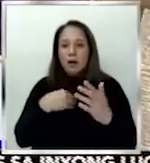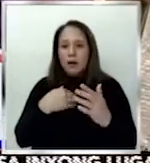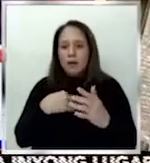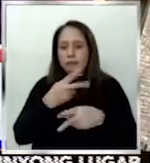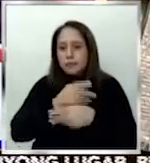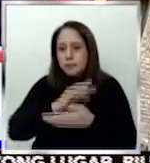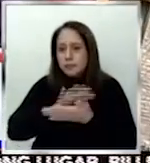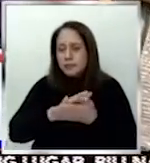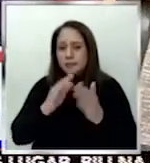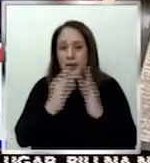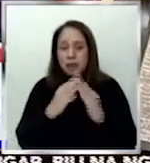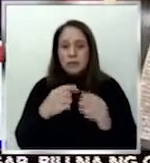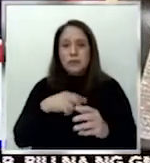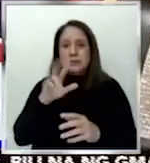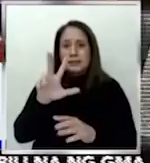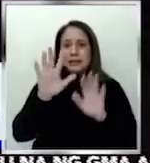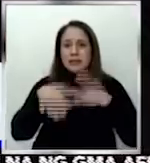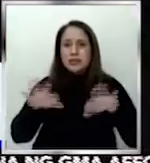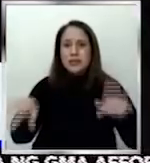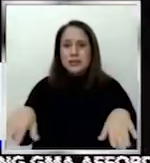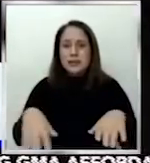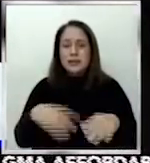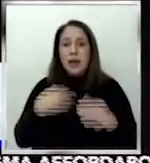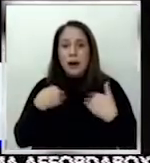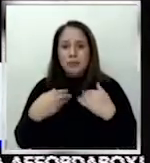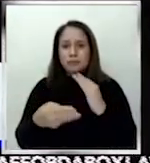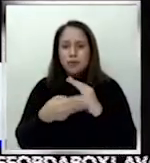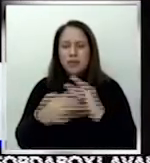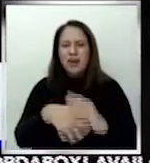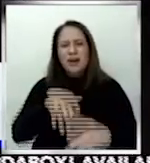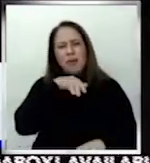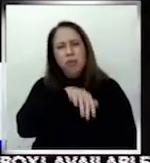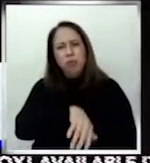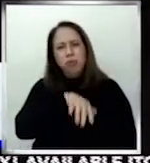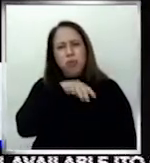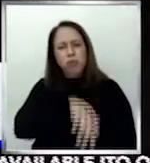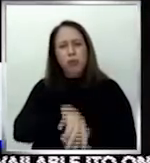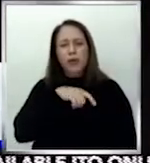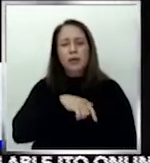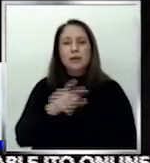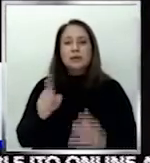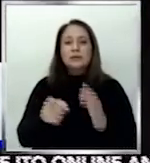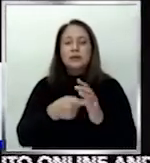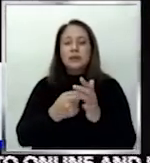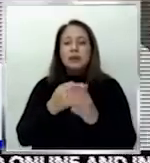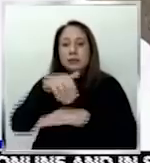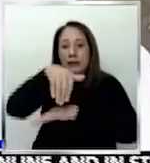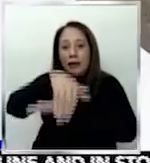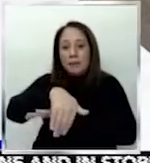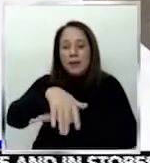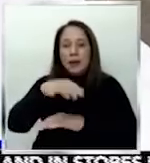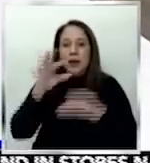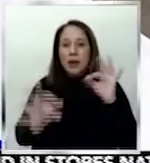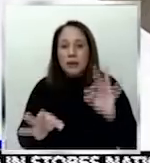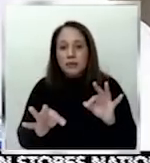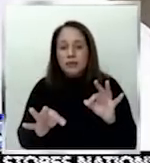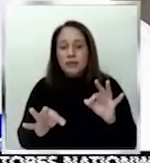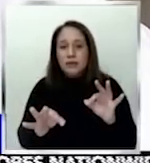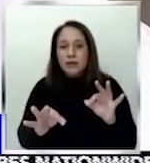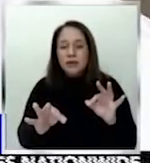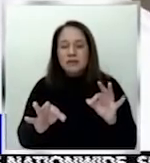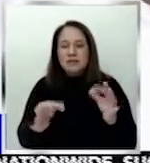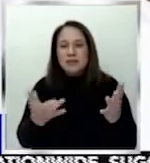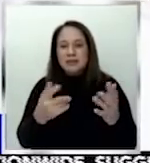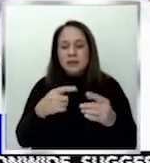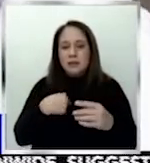nagmo-module. Haggard daw talaga. Minsan po, ano na lang, sa gabi, pag hindi na inaabot, sa gabi, gagawa ng parang siyempre